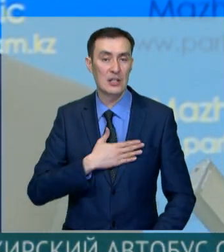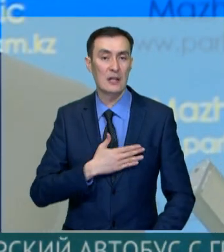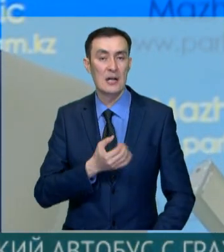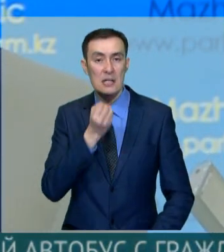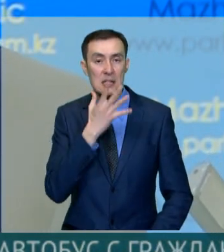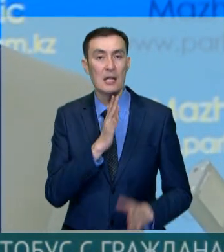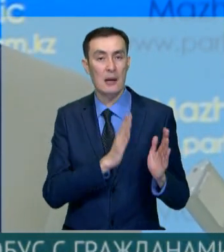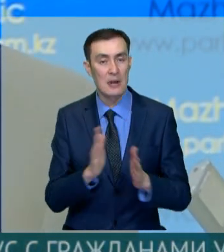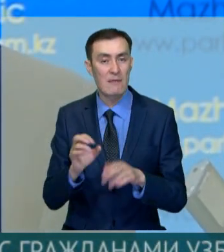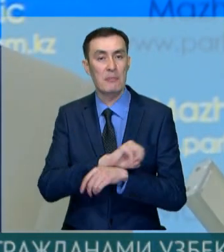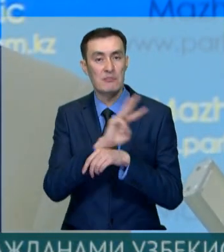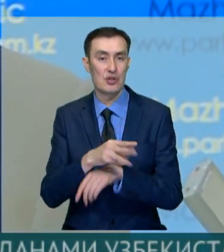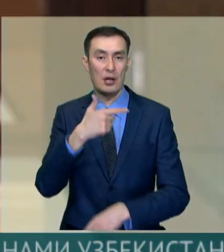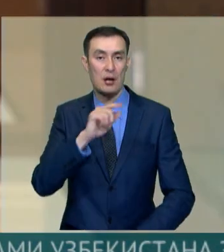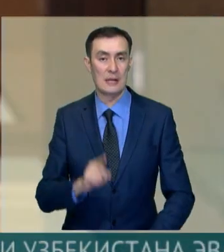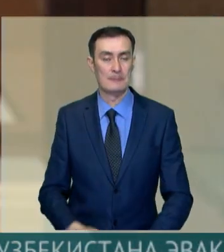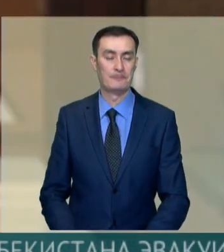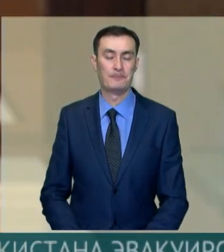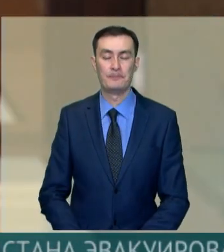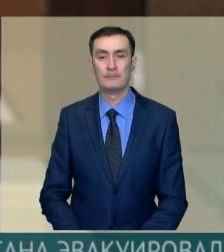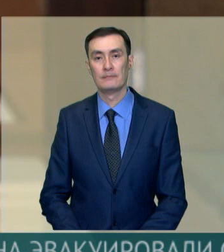стабильного обеспечения газом.